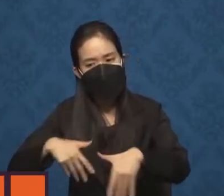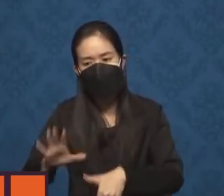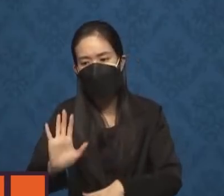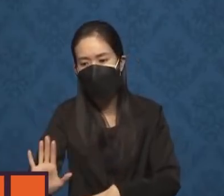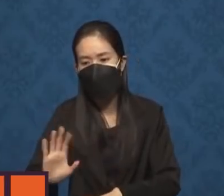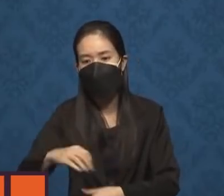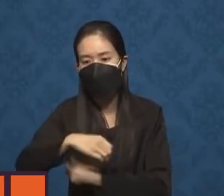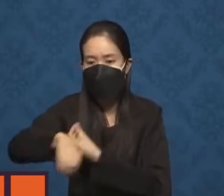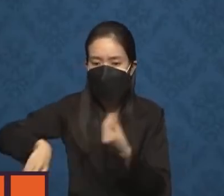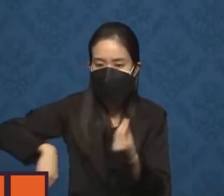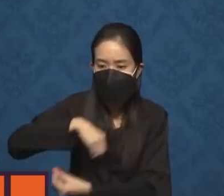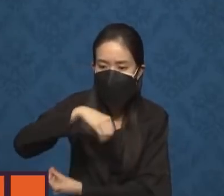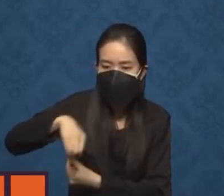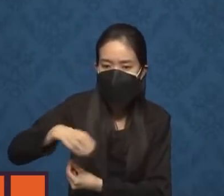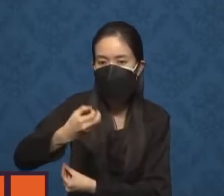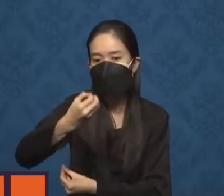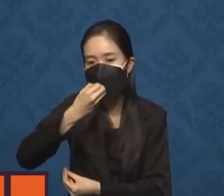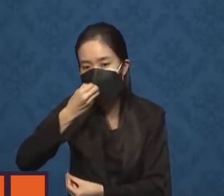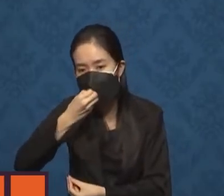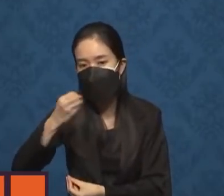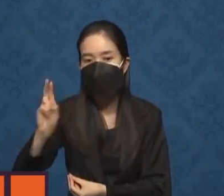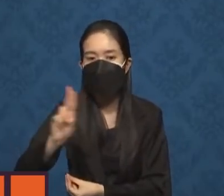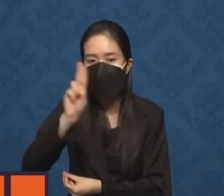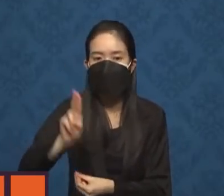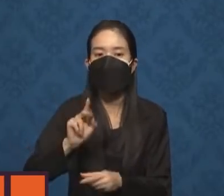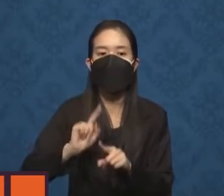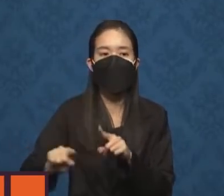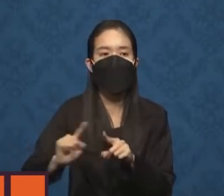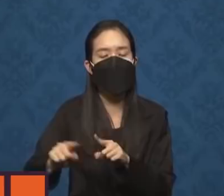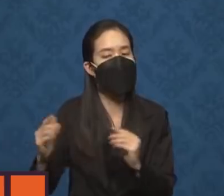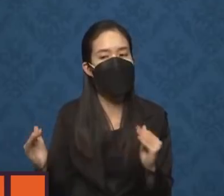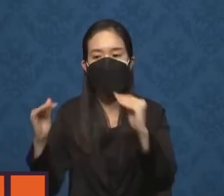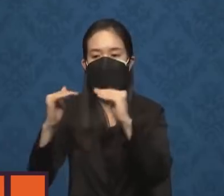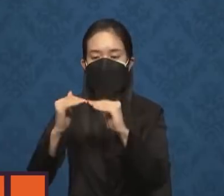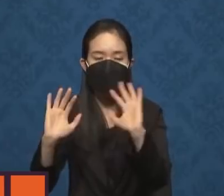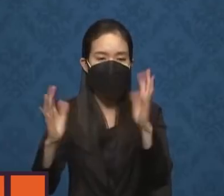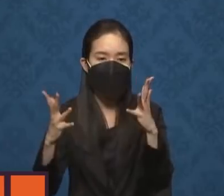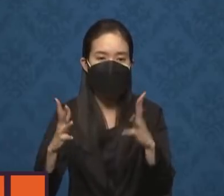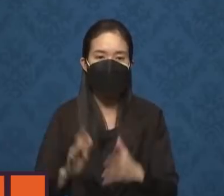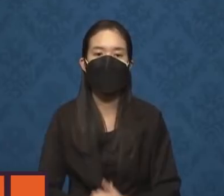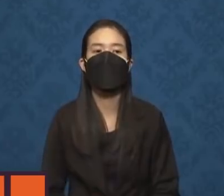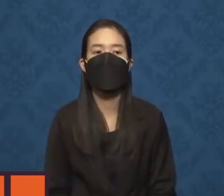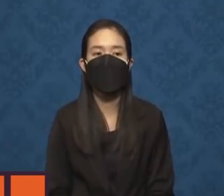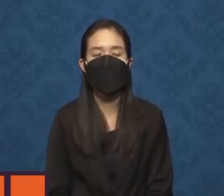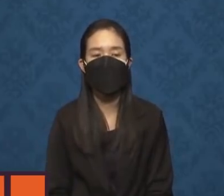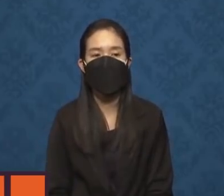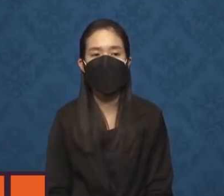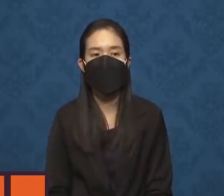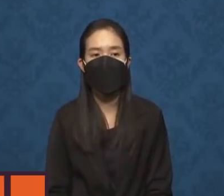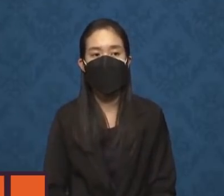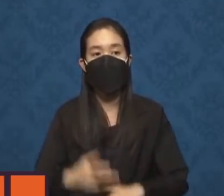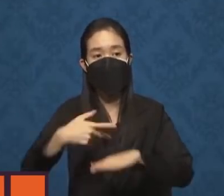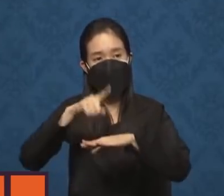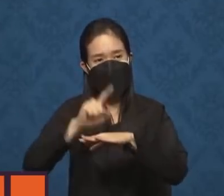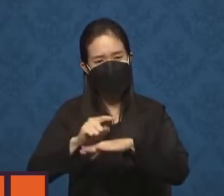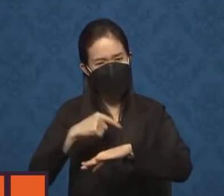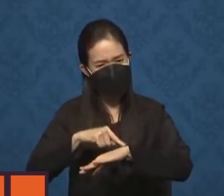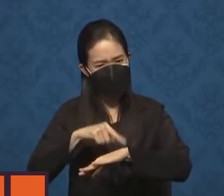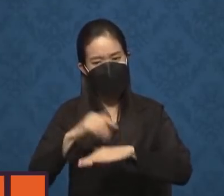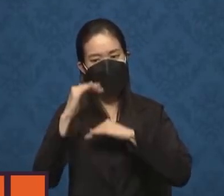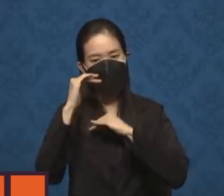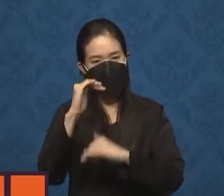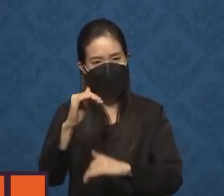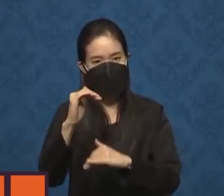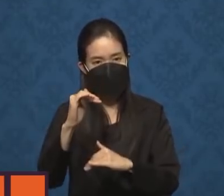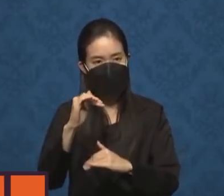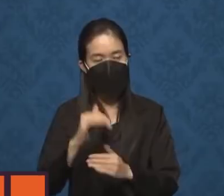ความเป็นอยู่ให้กับพี่น้องประชาชนอย่างเท่าเทียมและเสมอภาคเป็นธรรมเลยค่ะทำอาหารค้าด้วยเวลาที่มันมีอยู่จำกัด